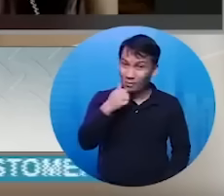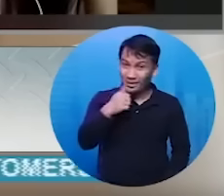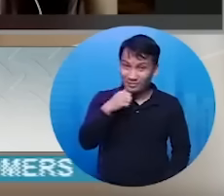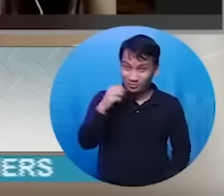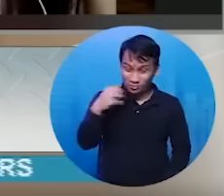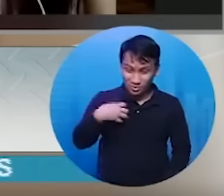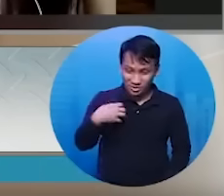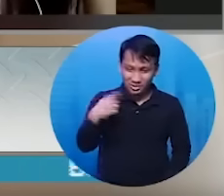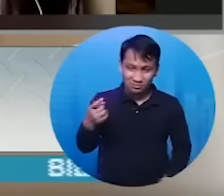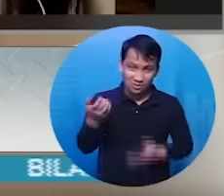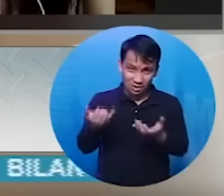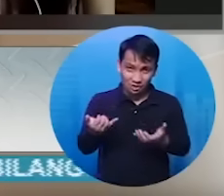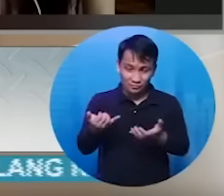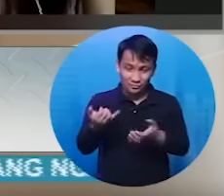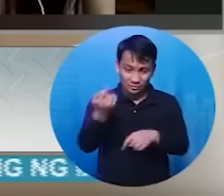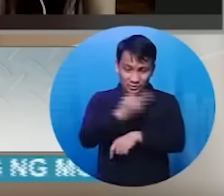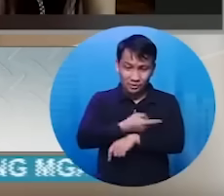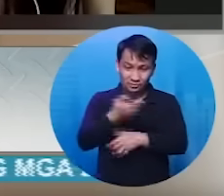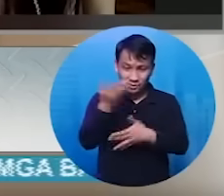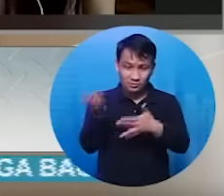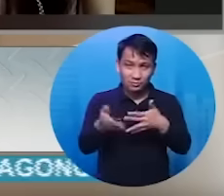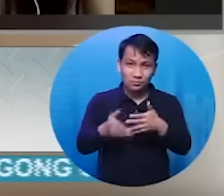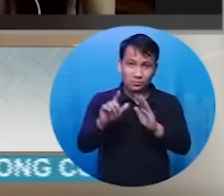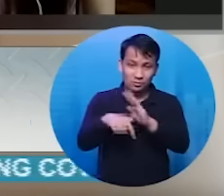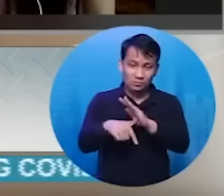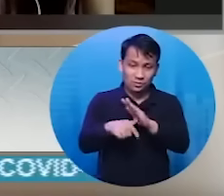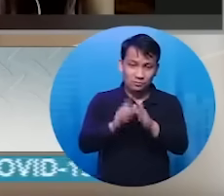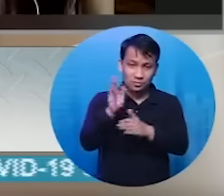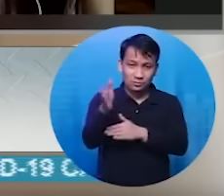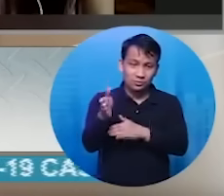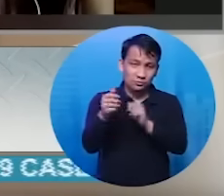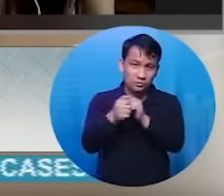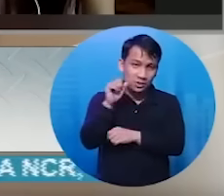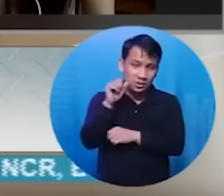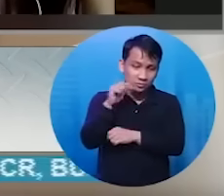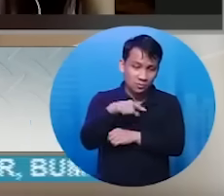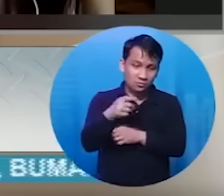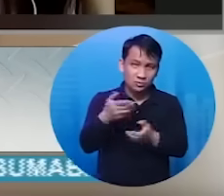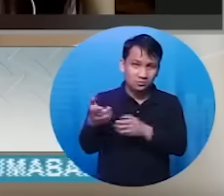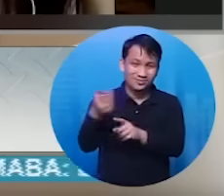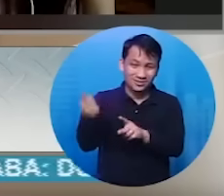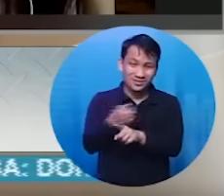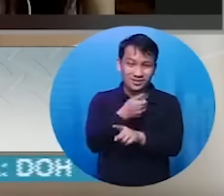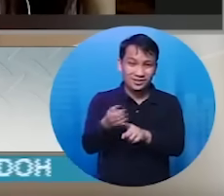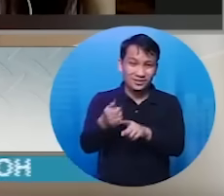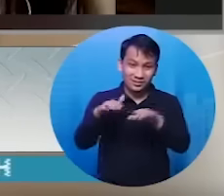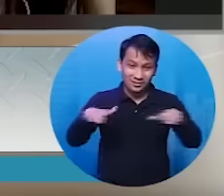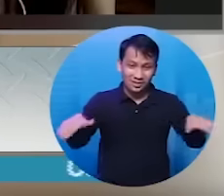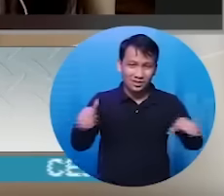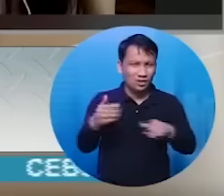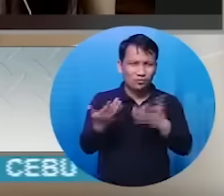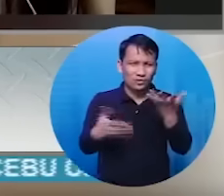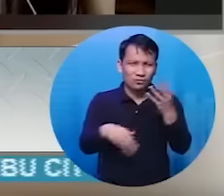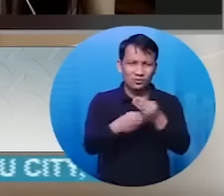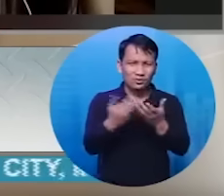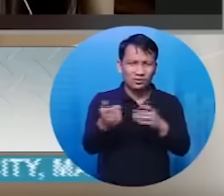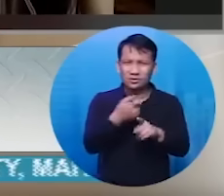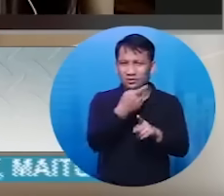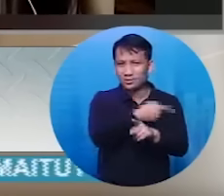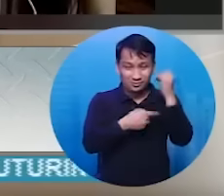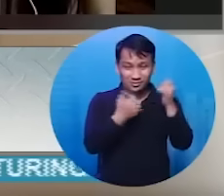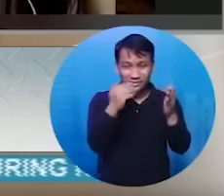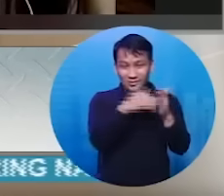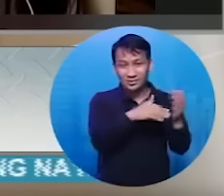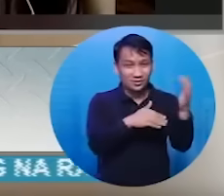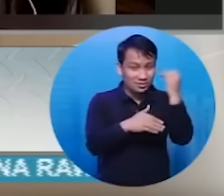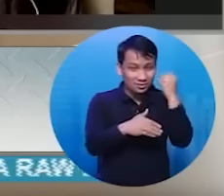ngayong araw na ito, magsasampa po ng kaso. Darating po kami dyan mamaya. Ito pong si Janelle at mga kapatid niya, child abuse at kung ano pang pwede maikaso against this